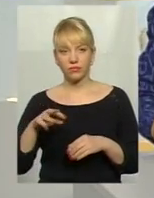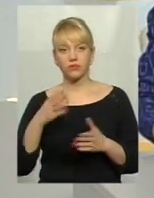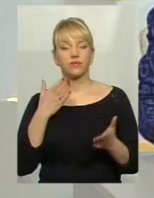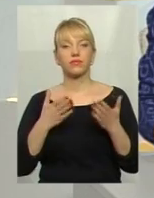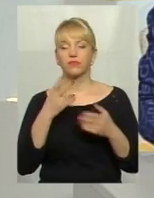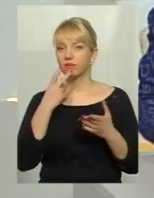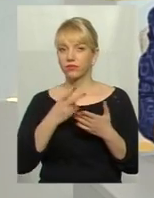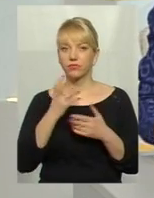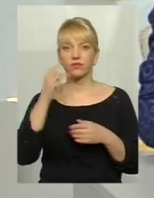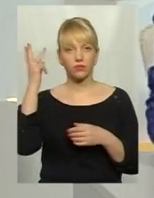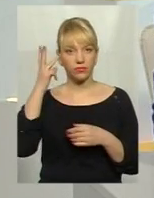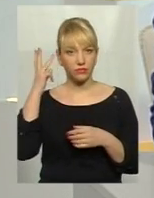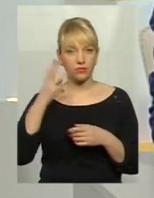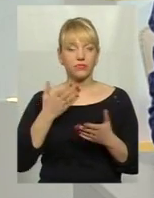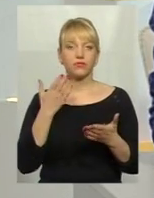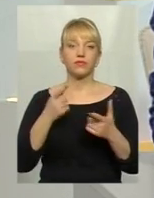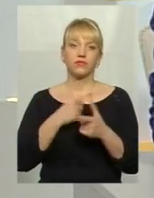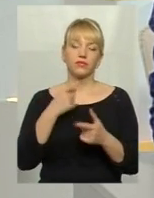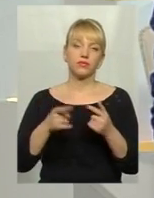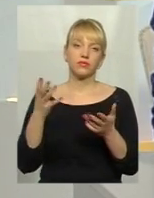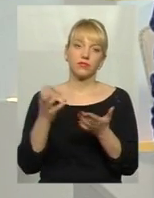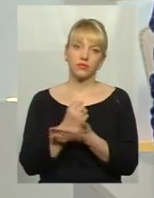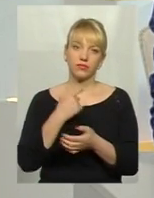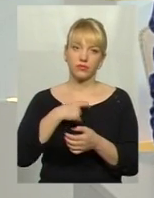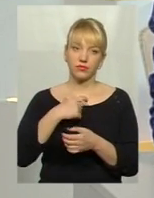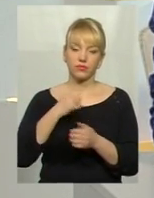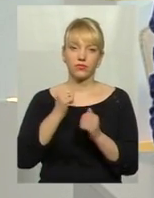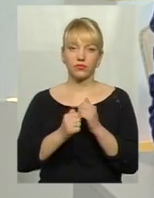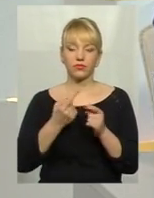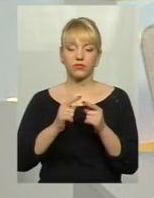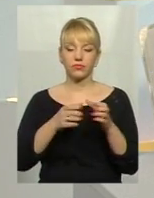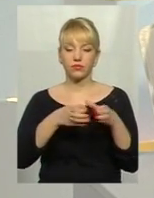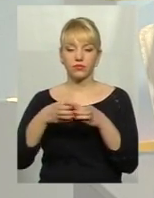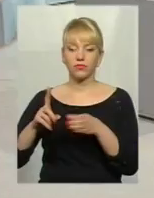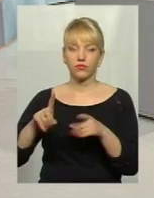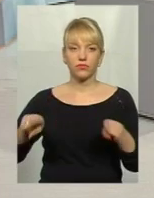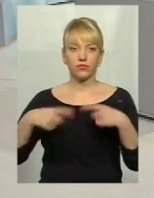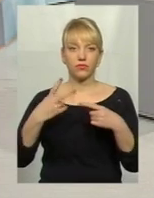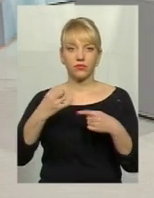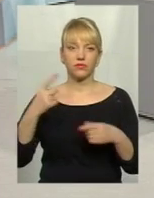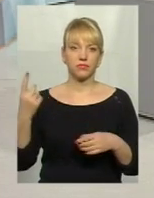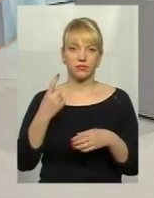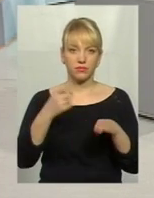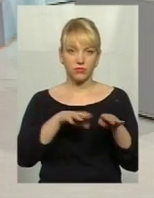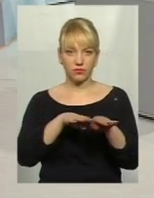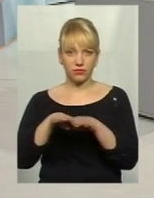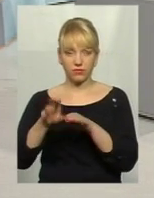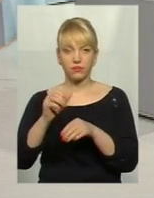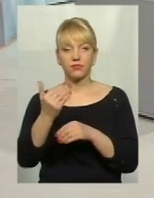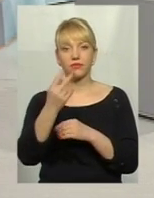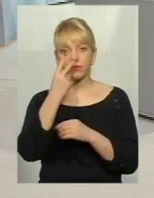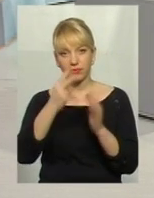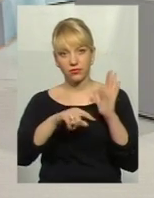якщо поглянути на Хмельниччину, чи знайшли себе кожна з тих громад, що створилася на першому етапі, як ви